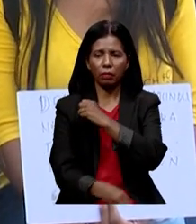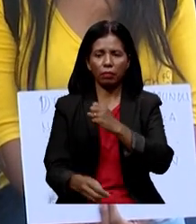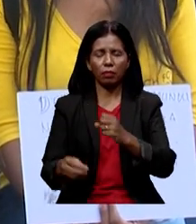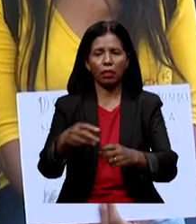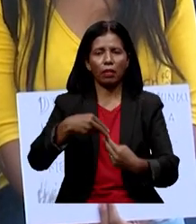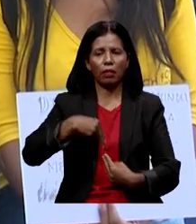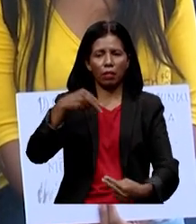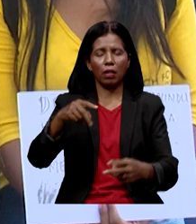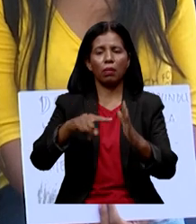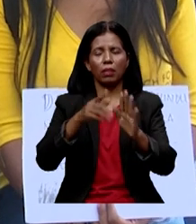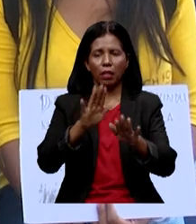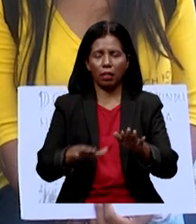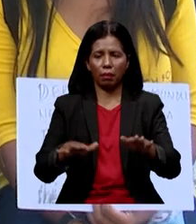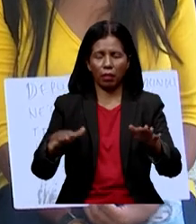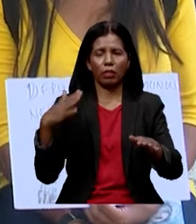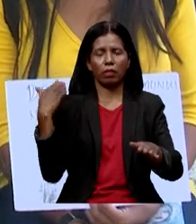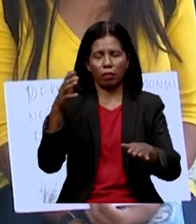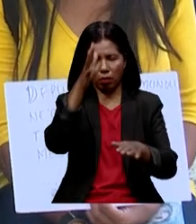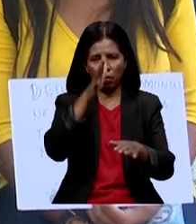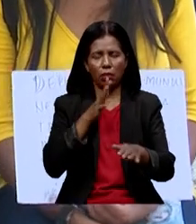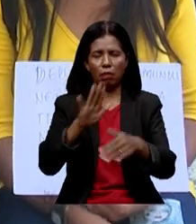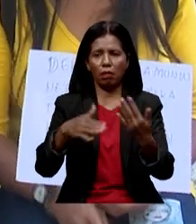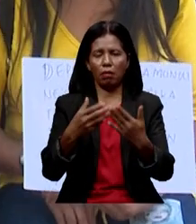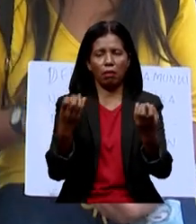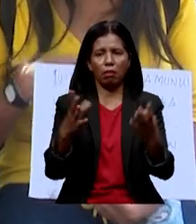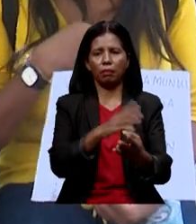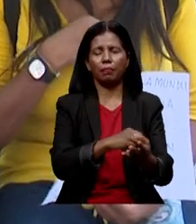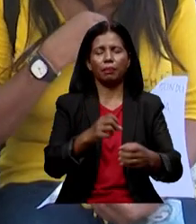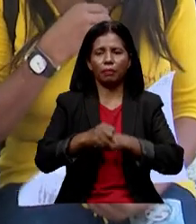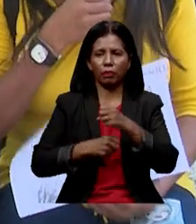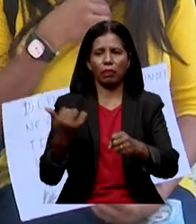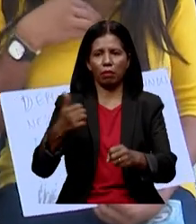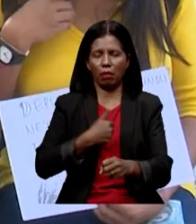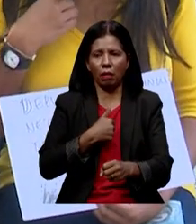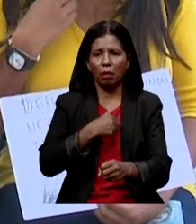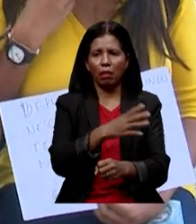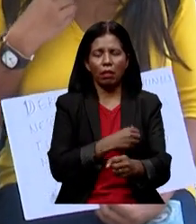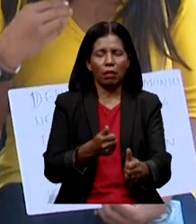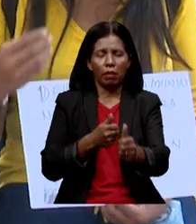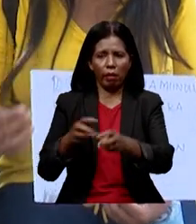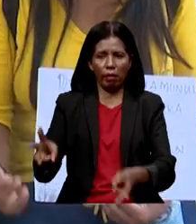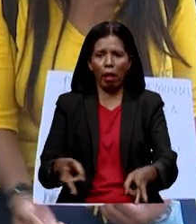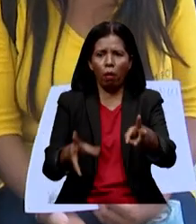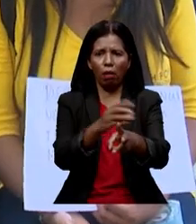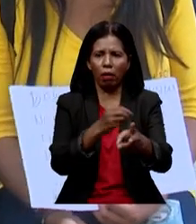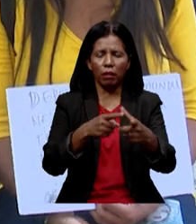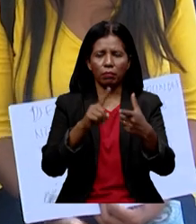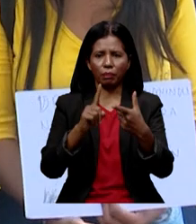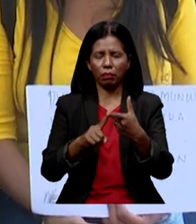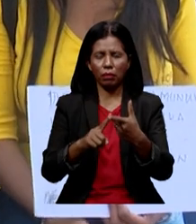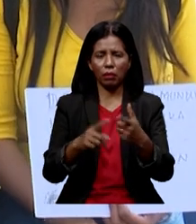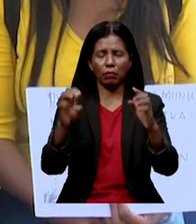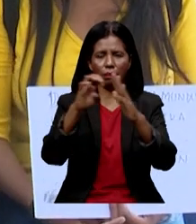malnutrisaun. Hahu silabarik, zove no inanaman, barak, maka sakrifika siranian, murispir dala ninin, hori sobrevive i estaru